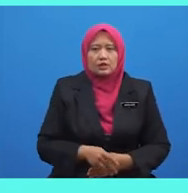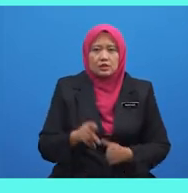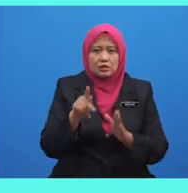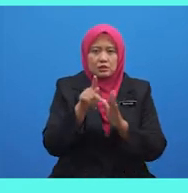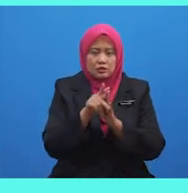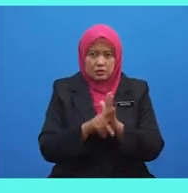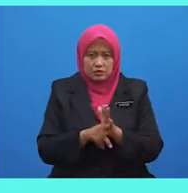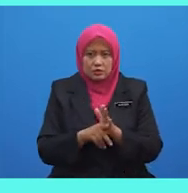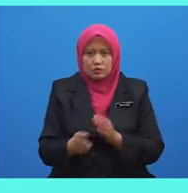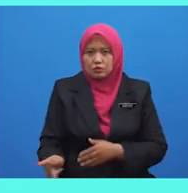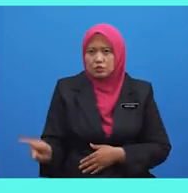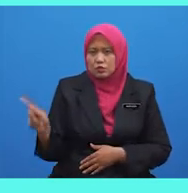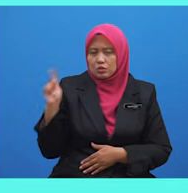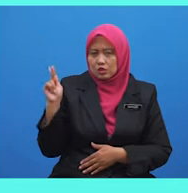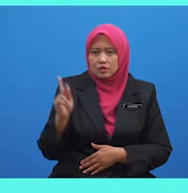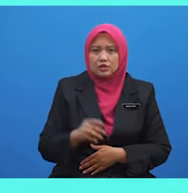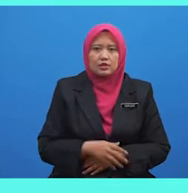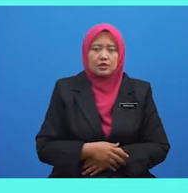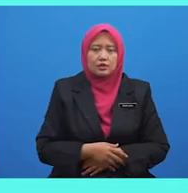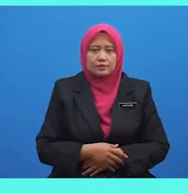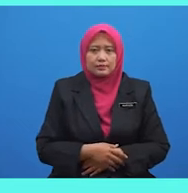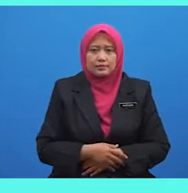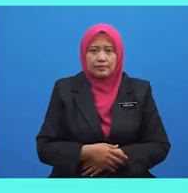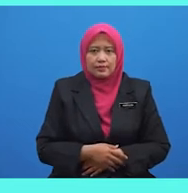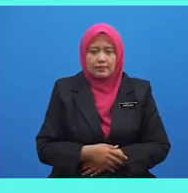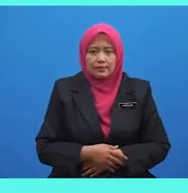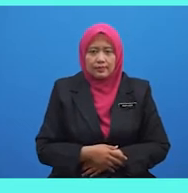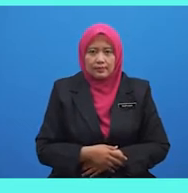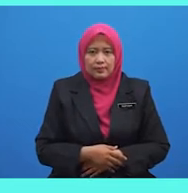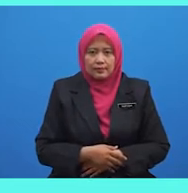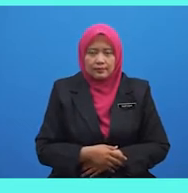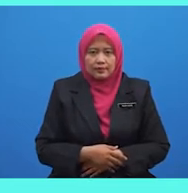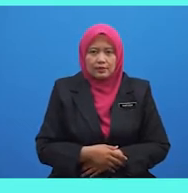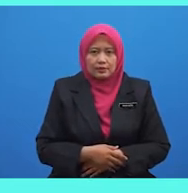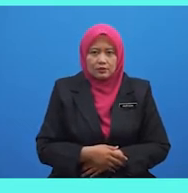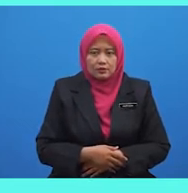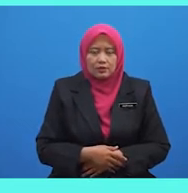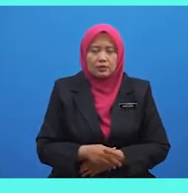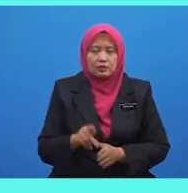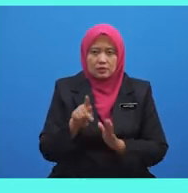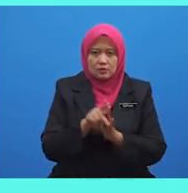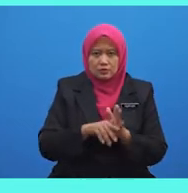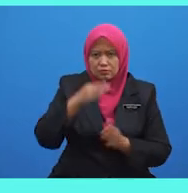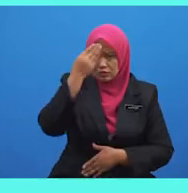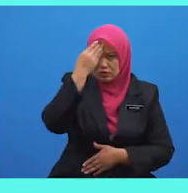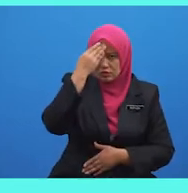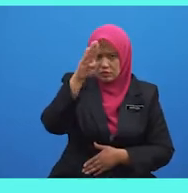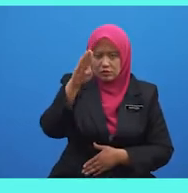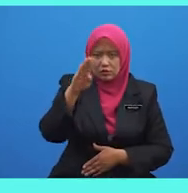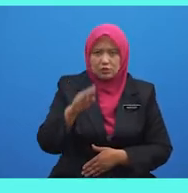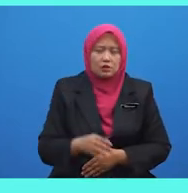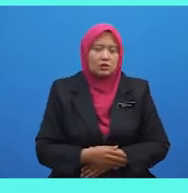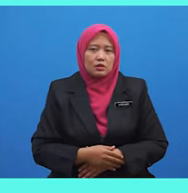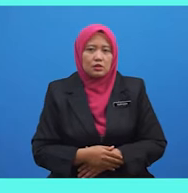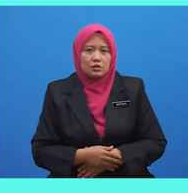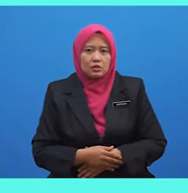Kesultanan Johor Riau. Selain itu, kewibawaan dan kebijaksanaan pemerintahnya menggunakan